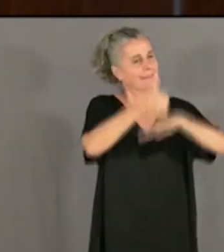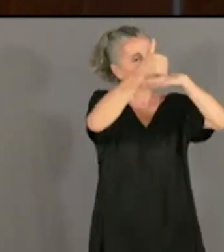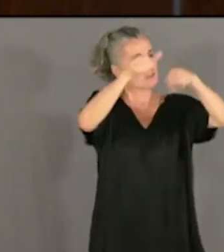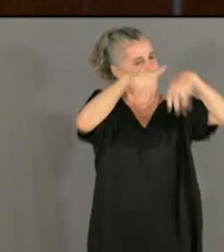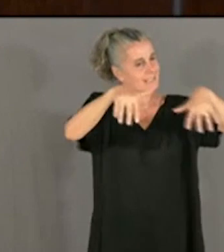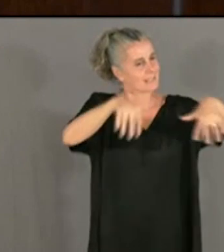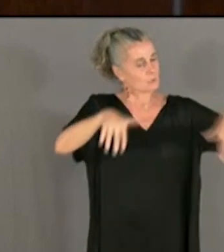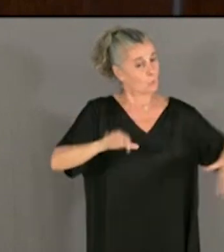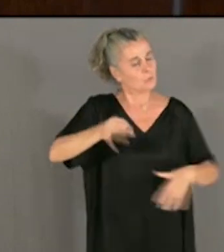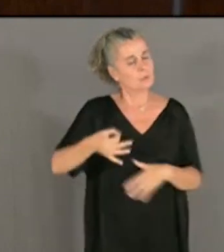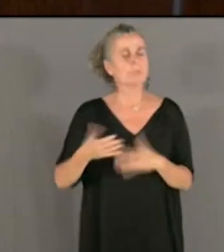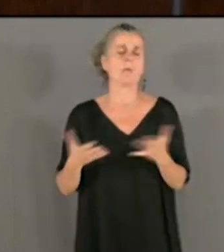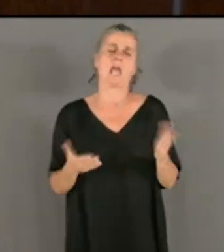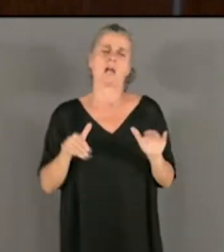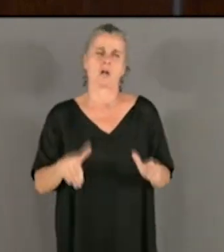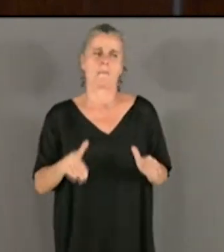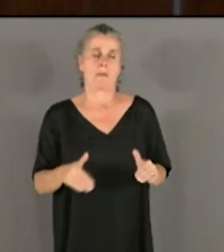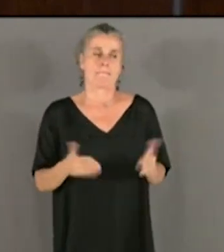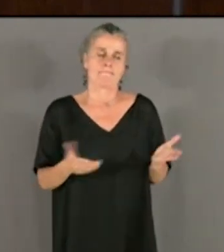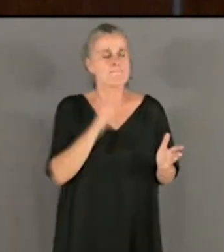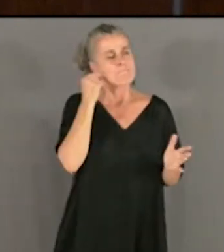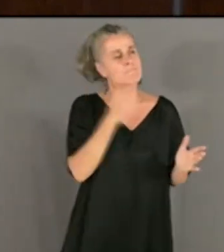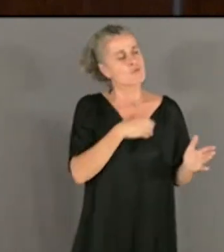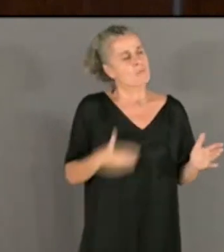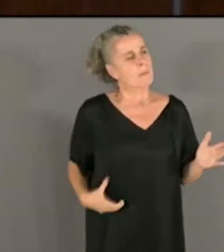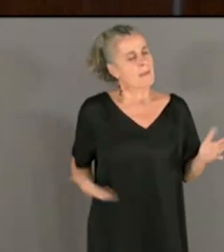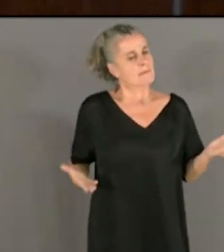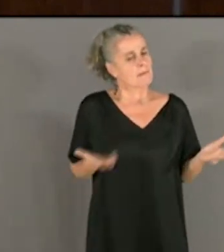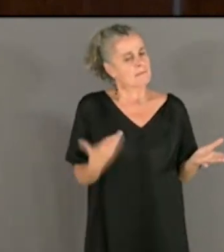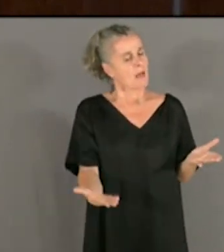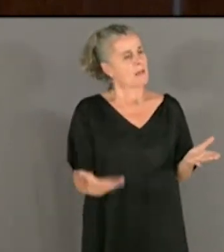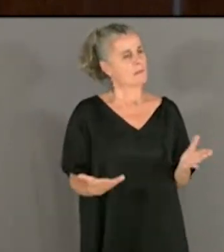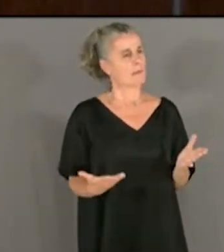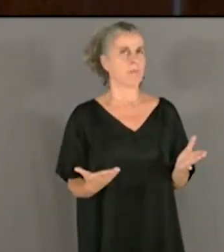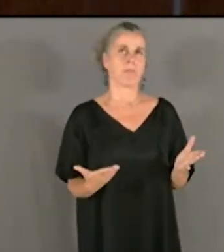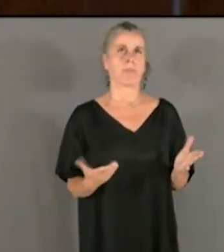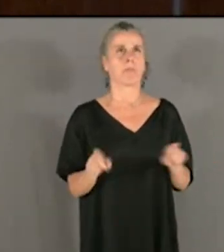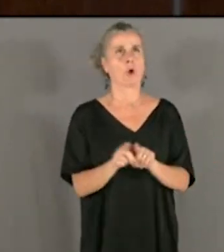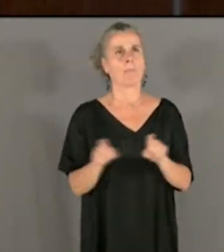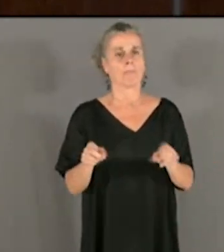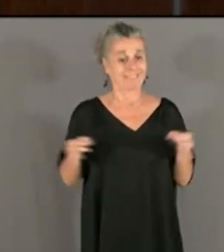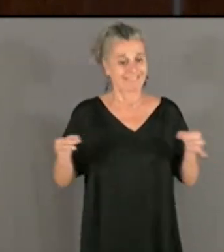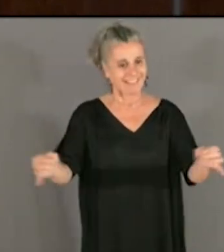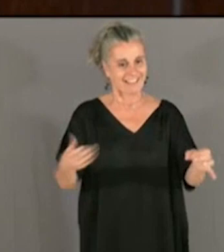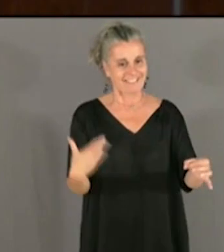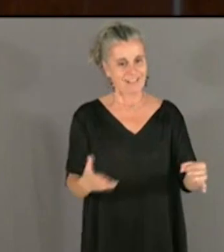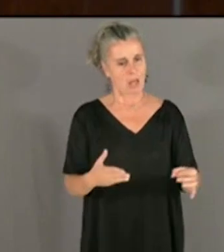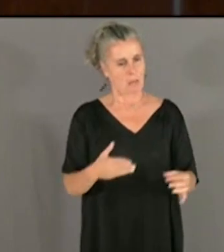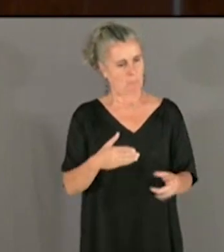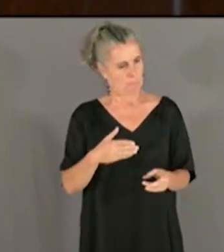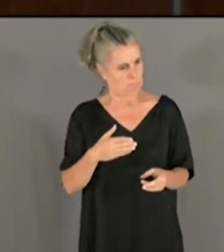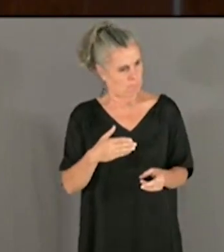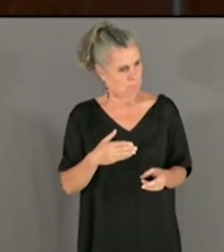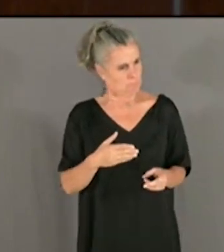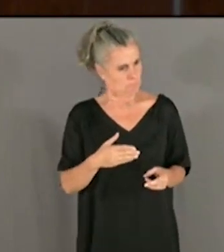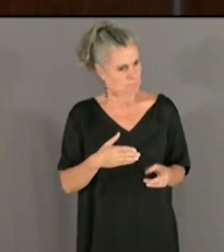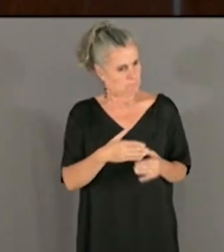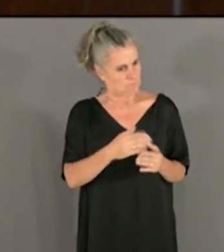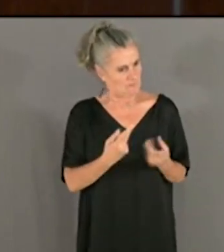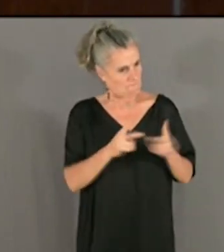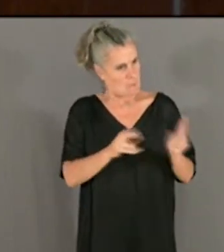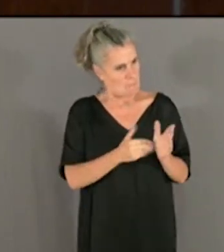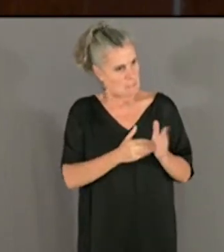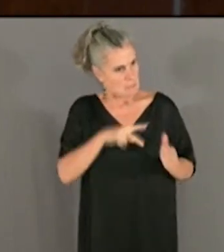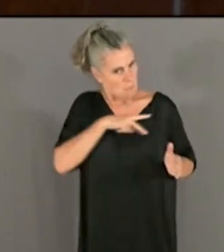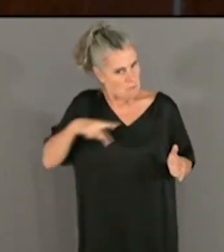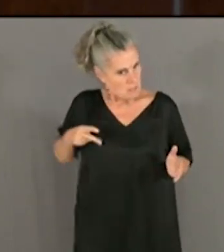malgré tout, monsieur le maire, c'est l'image de la ville. Ce terrain est la propriété, il reste la propriété de la ville,